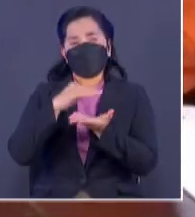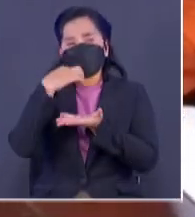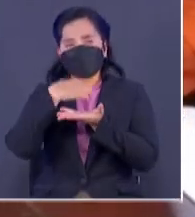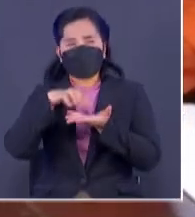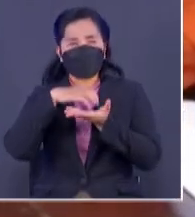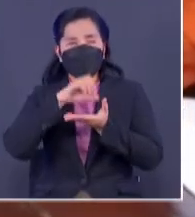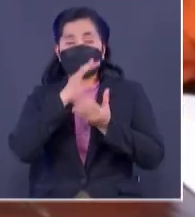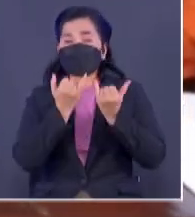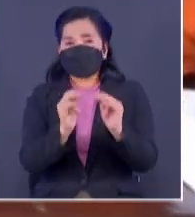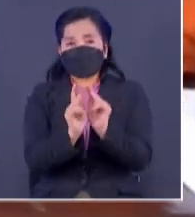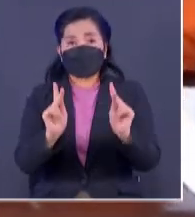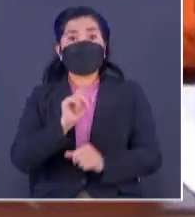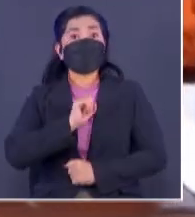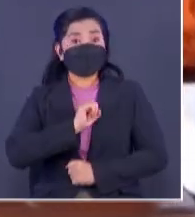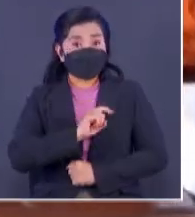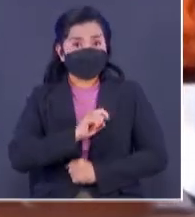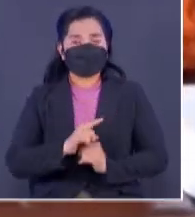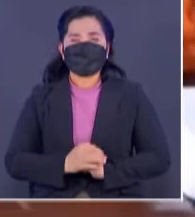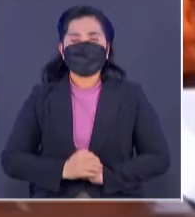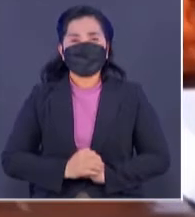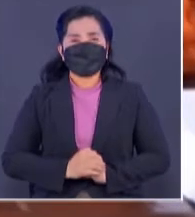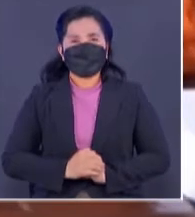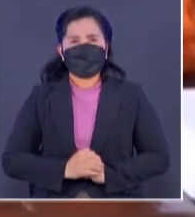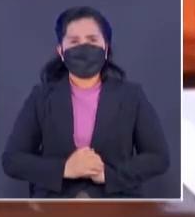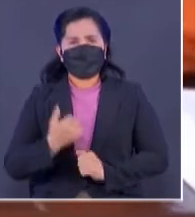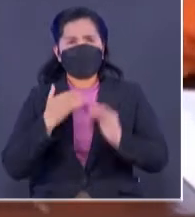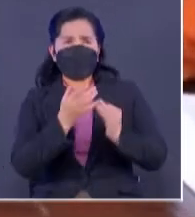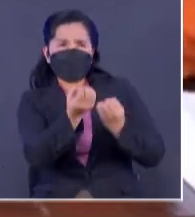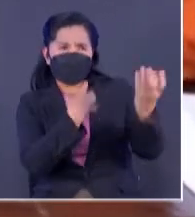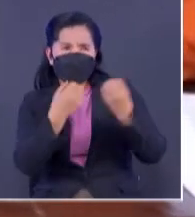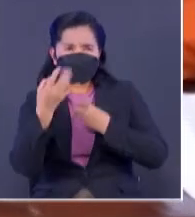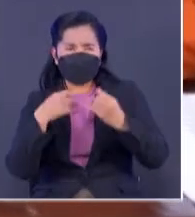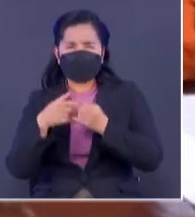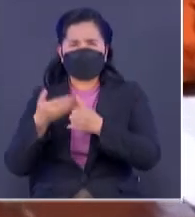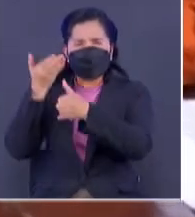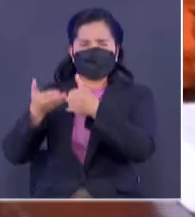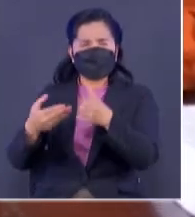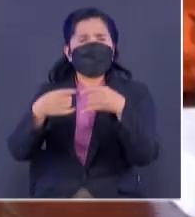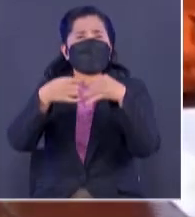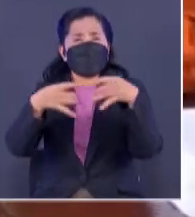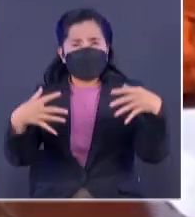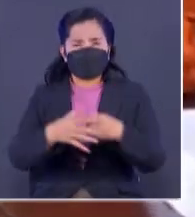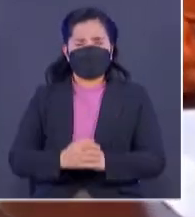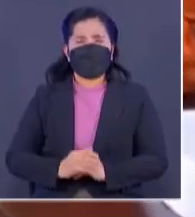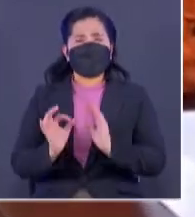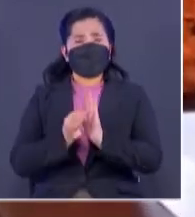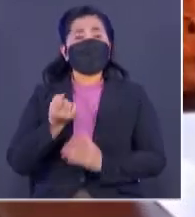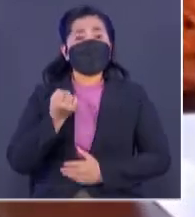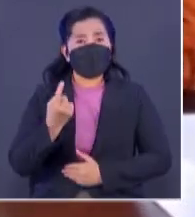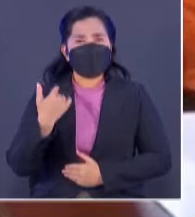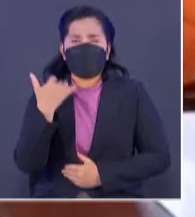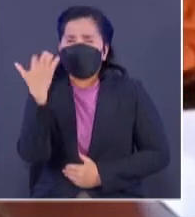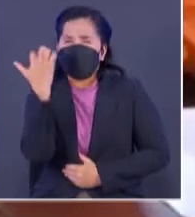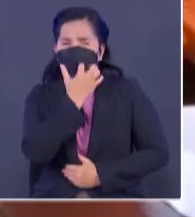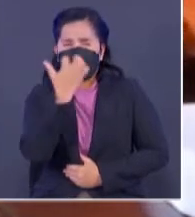าทางคณะกรรมการศาสนาได้รับการร้องเรียนเข้ามาถึงความไม่ถูกต้องเพราะว่าในไลฟ์เนี่ยมีการหัวเ